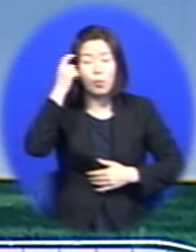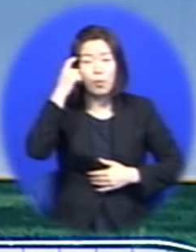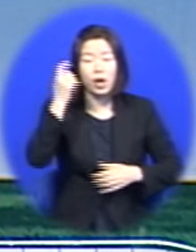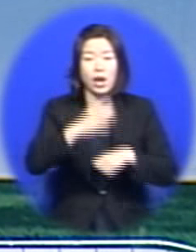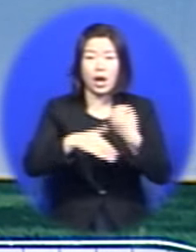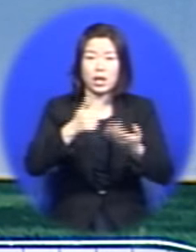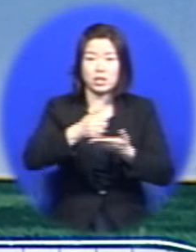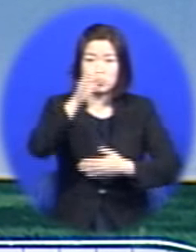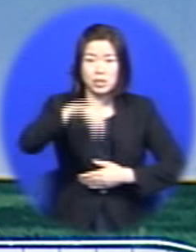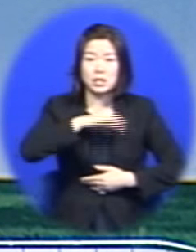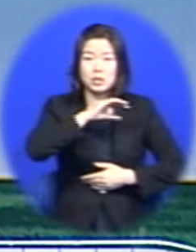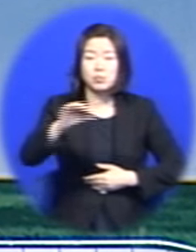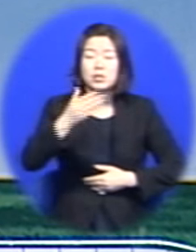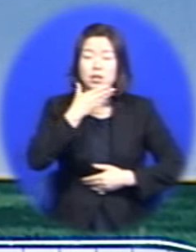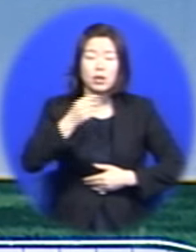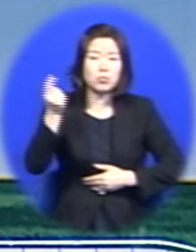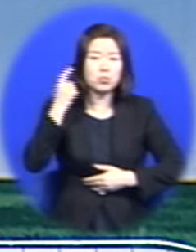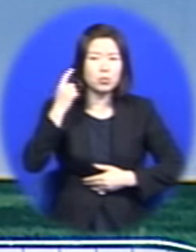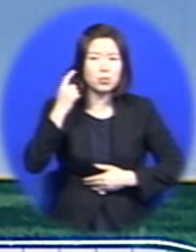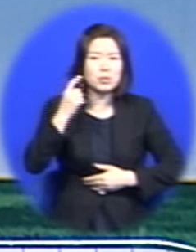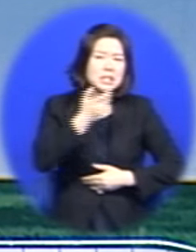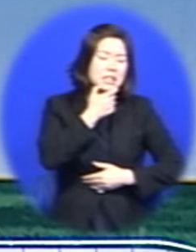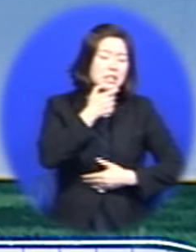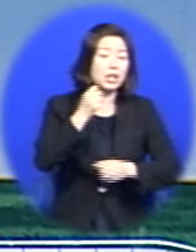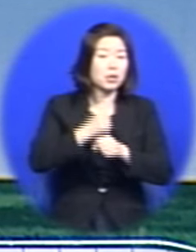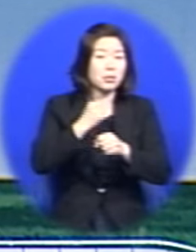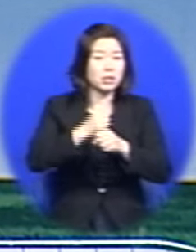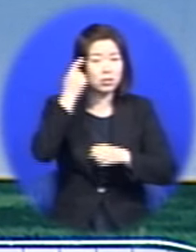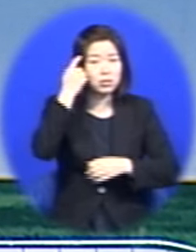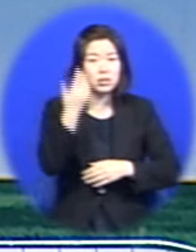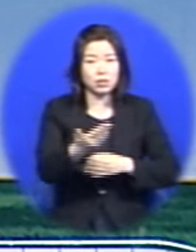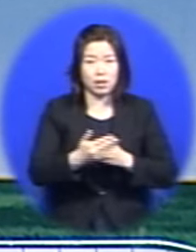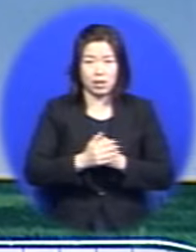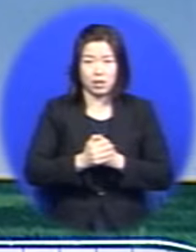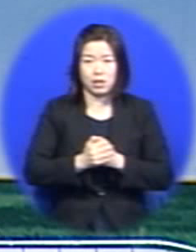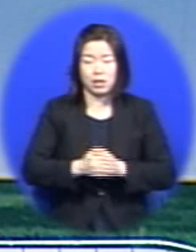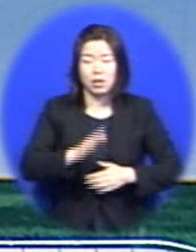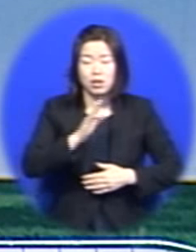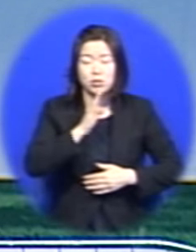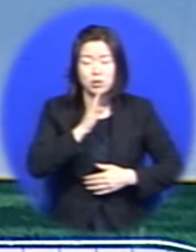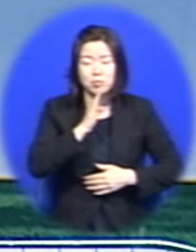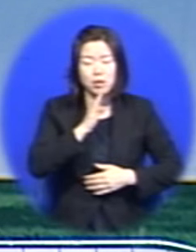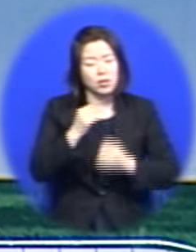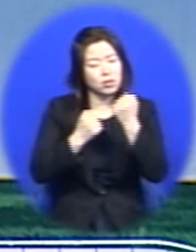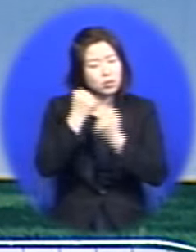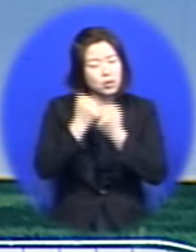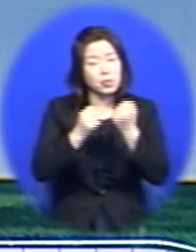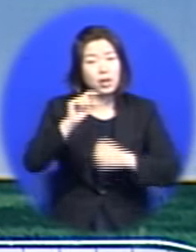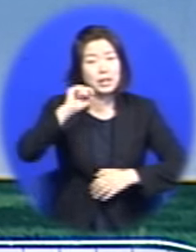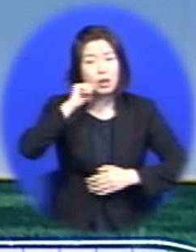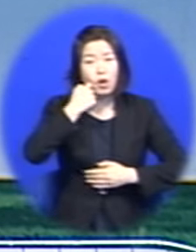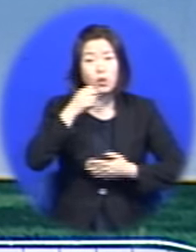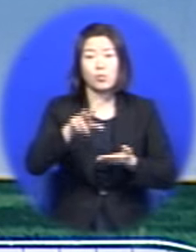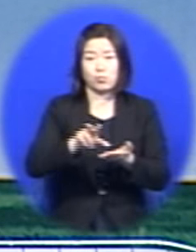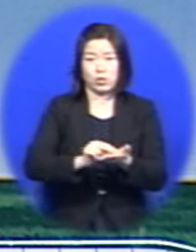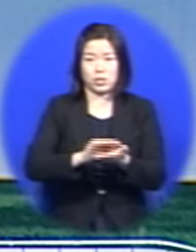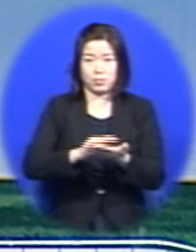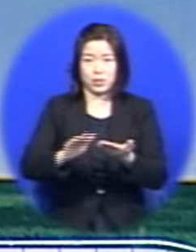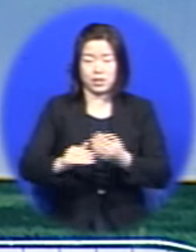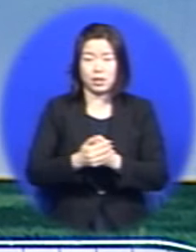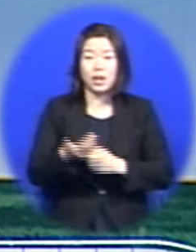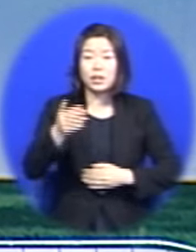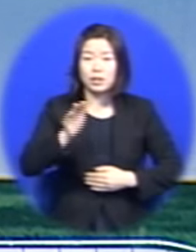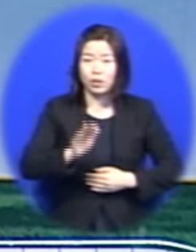십자가 복음을 거절하게 만드셨을까? 그건 정말 참 설명하기 어려운 문제거든요.